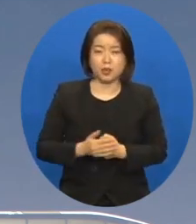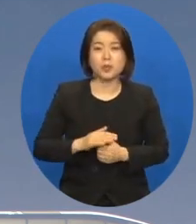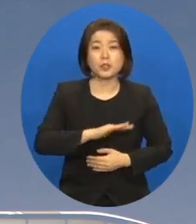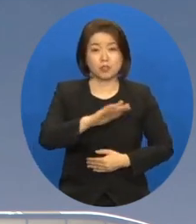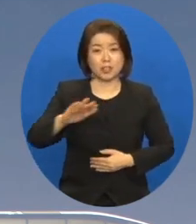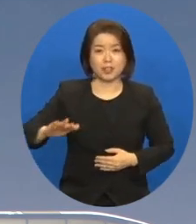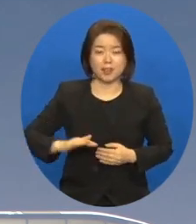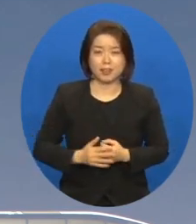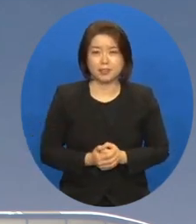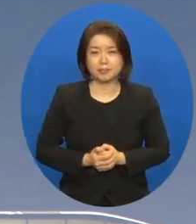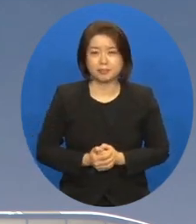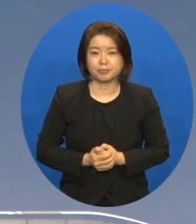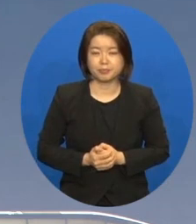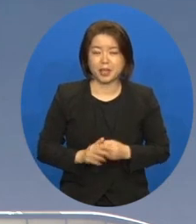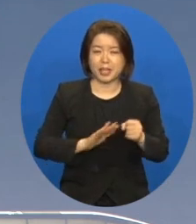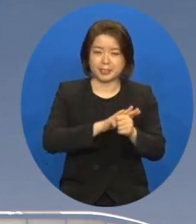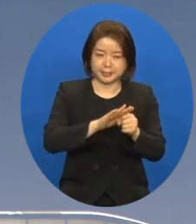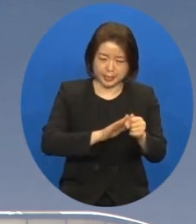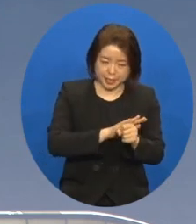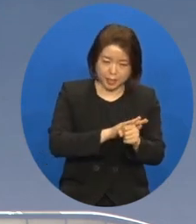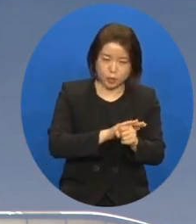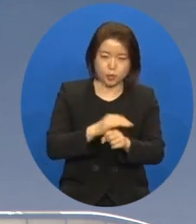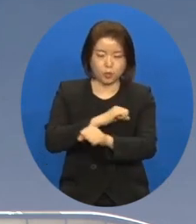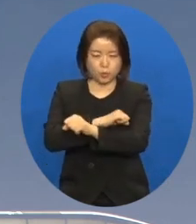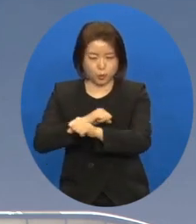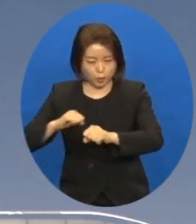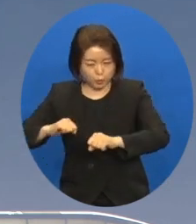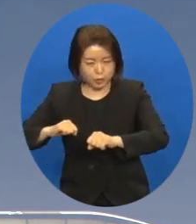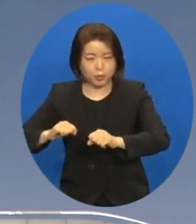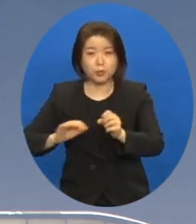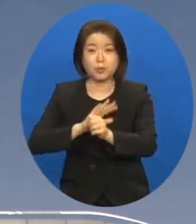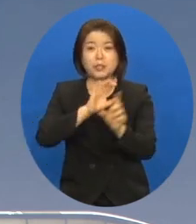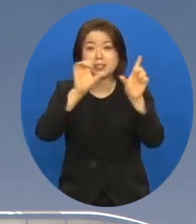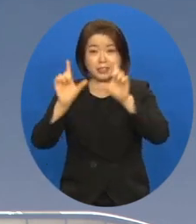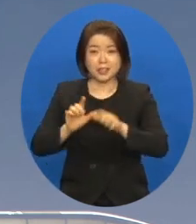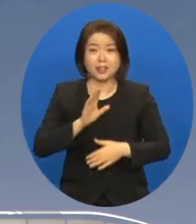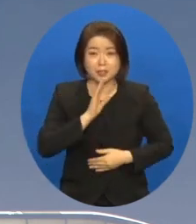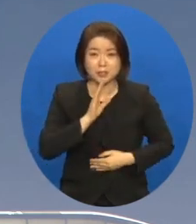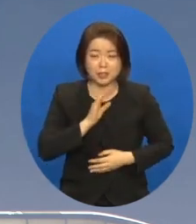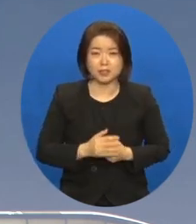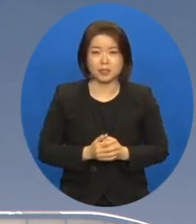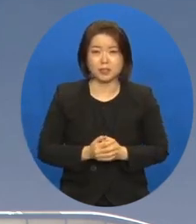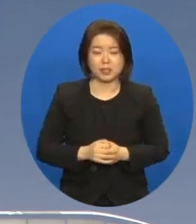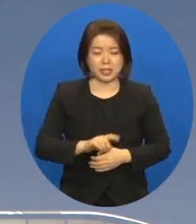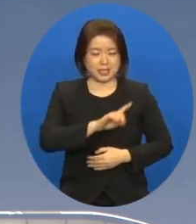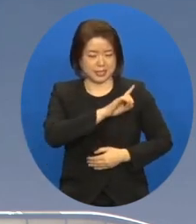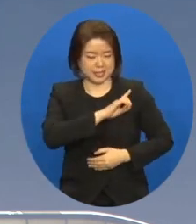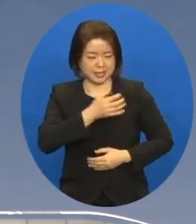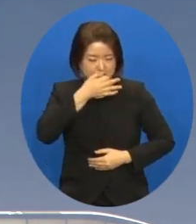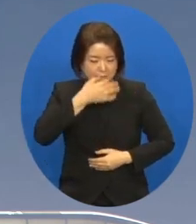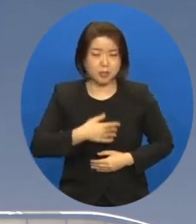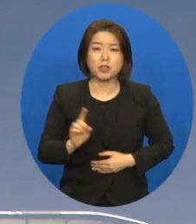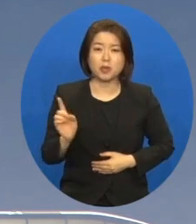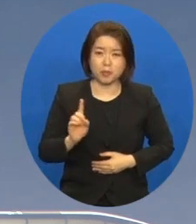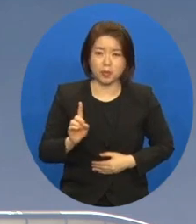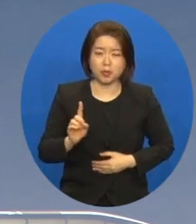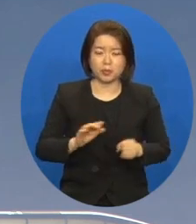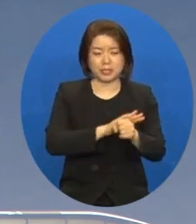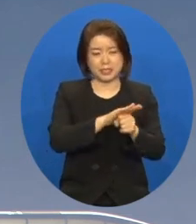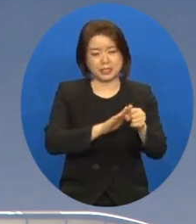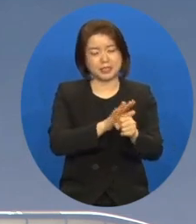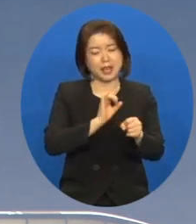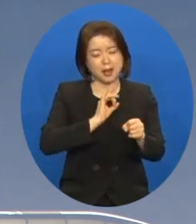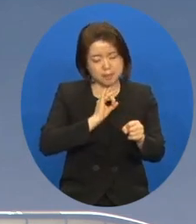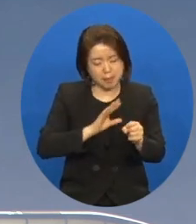우리가 사랑하고 용서하고 살아야 하는데 가장 힘든 게 바로 이 사랑만 하며